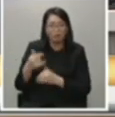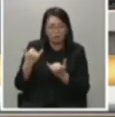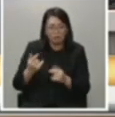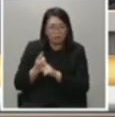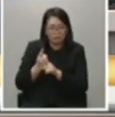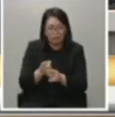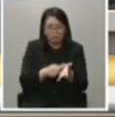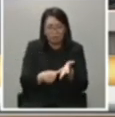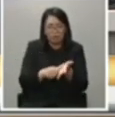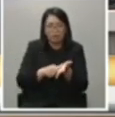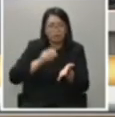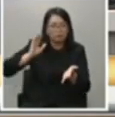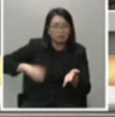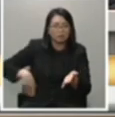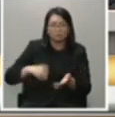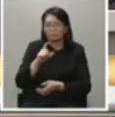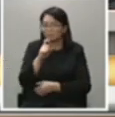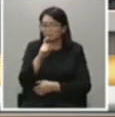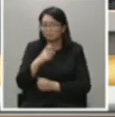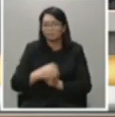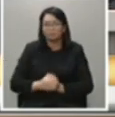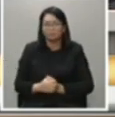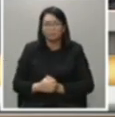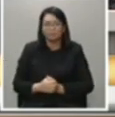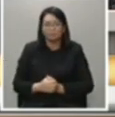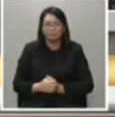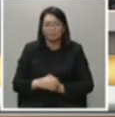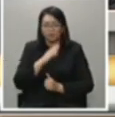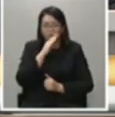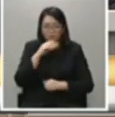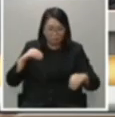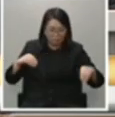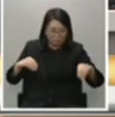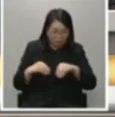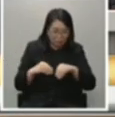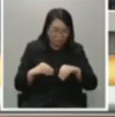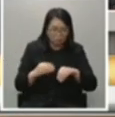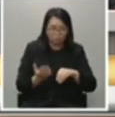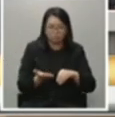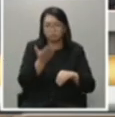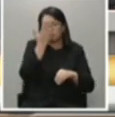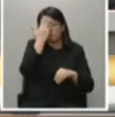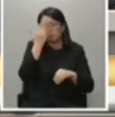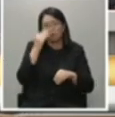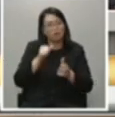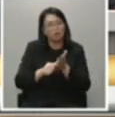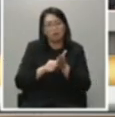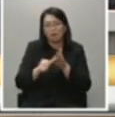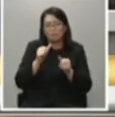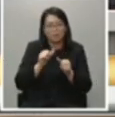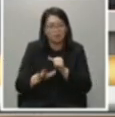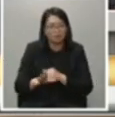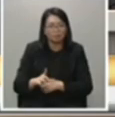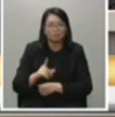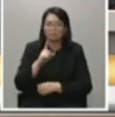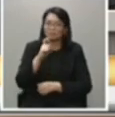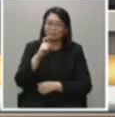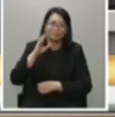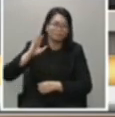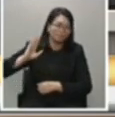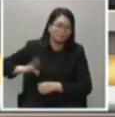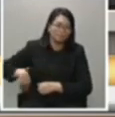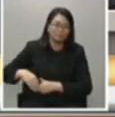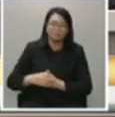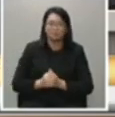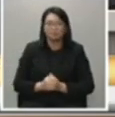แก้ทีหลังซึ่งดิฉันกราบเรียนว่าเมื่อถึงวันนั้นทุกอย่างก็จะสายเกินไปท่านประธานที่เคารพขณะนี้กระบวน